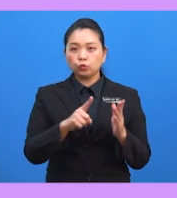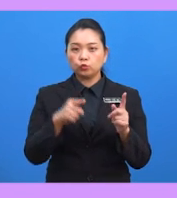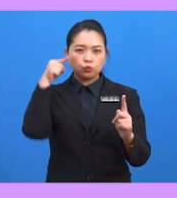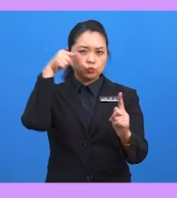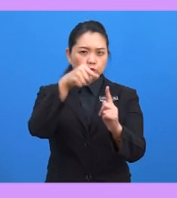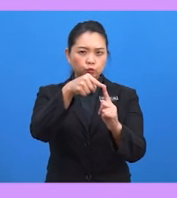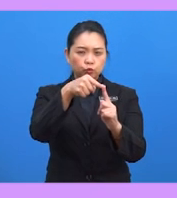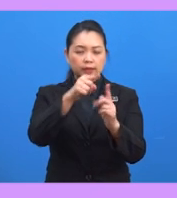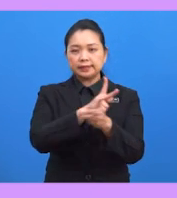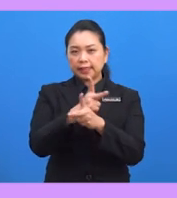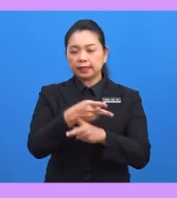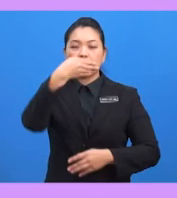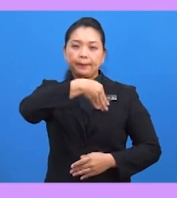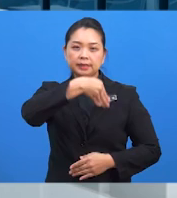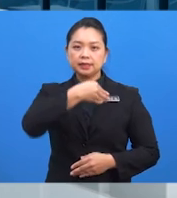memaksimumkan kebajikan rakyat.